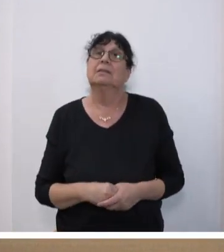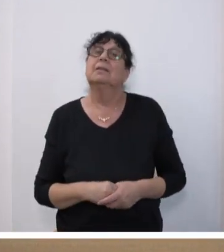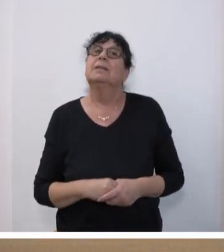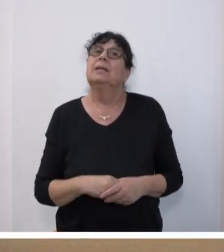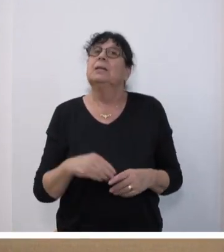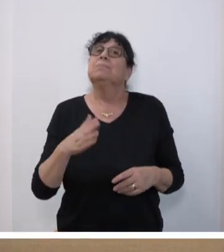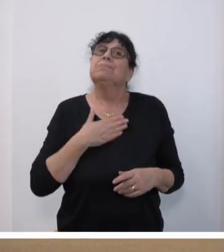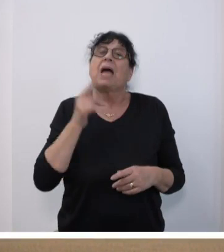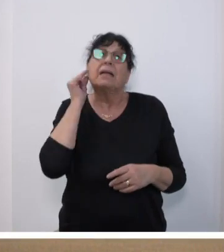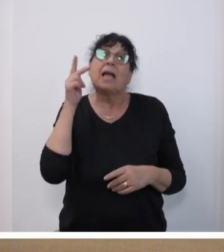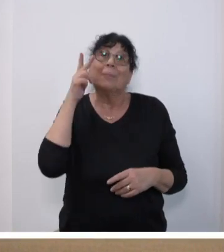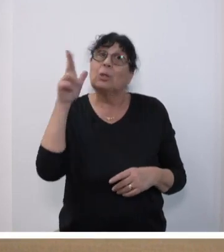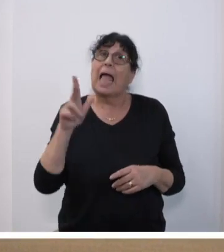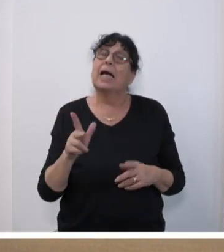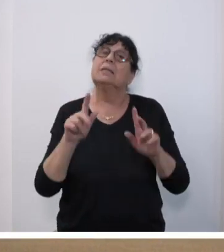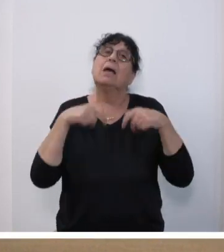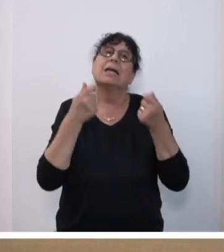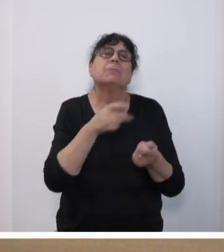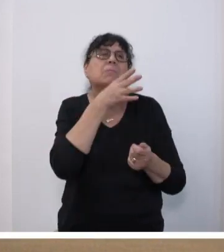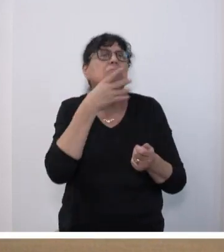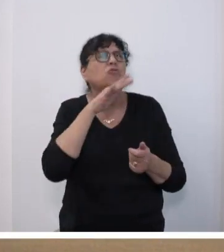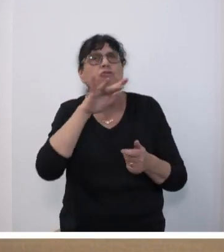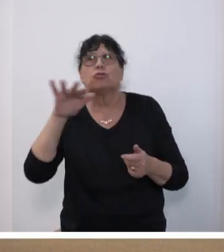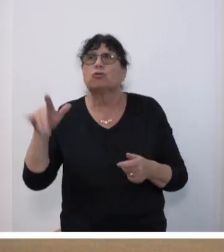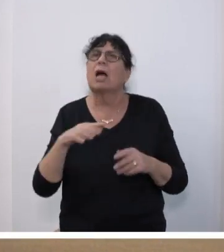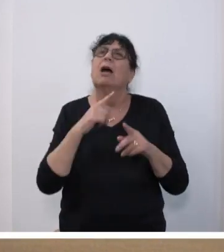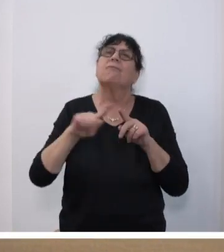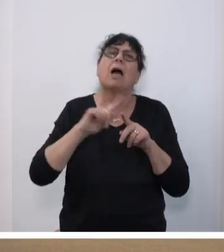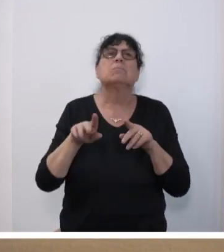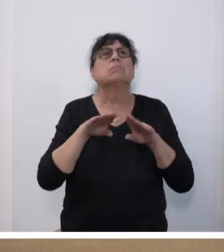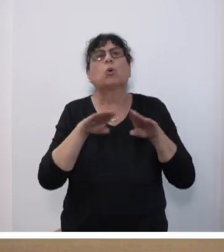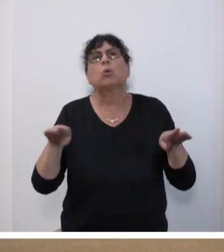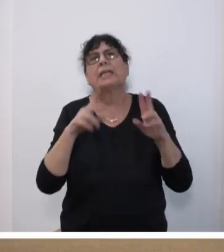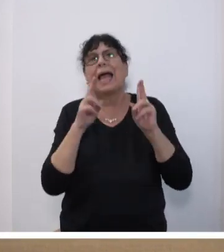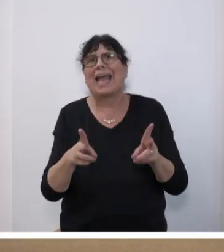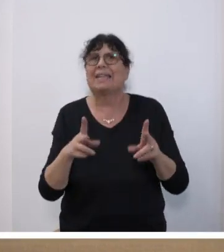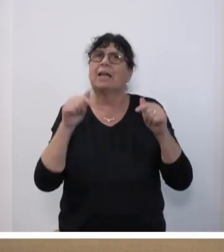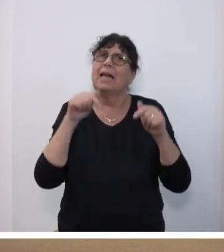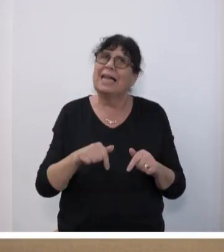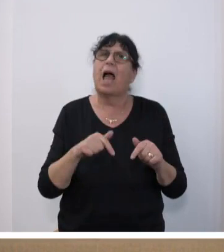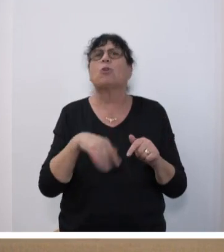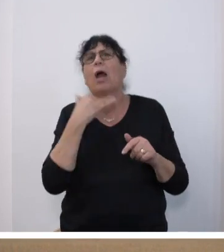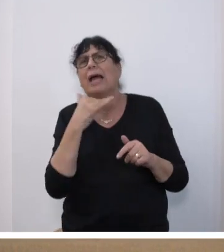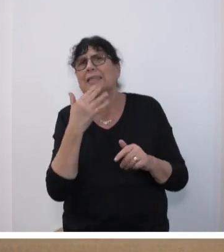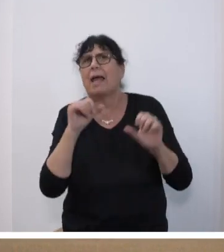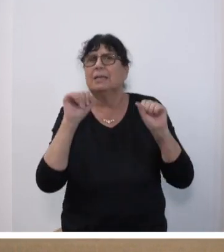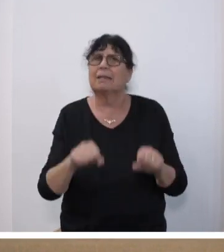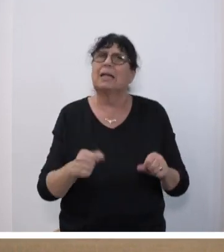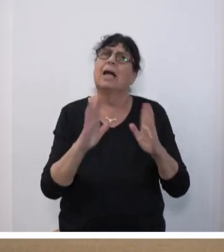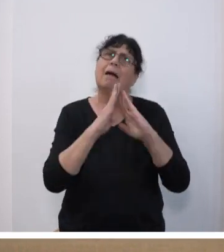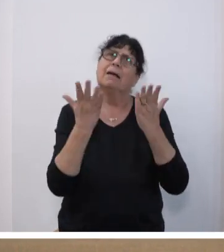Und meine Damen und Herren, es gibt eine Vielzahl von weiteren Grundrechten, die es eigentlich an dieser Stelle zu nennen gilt. Den Katalog